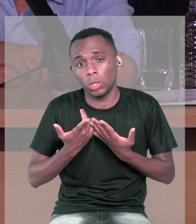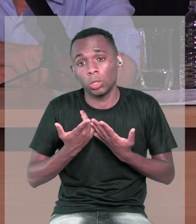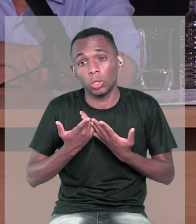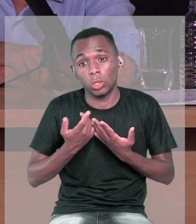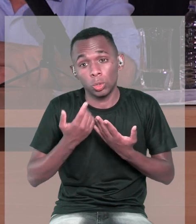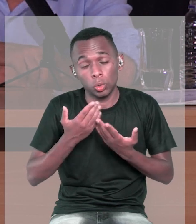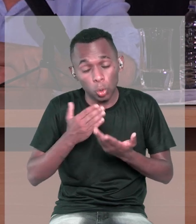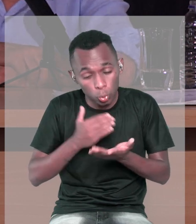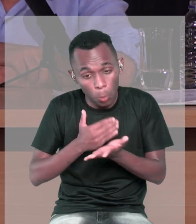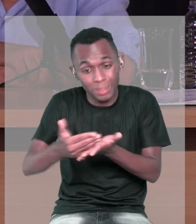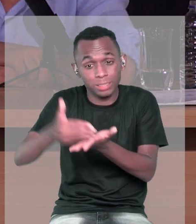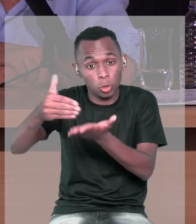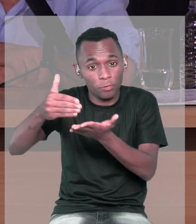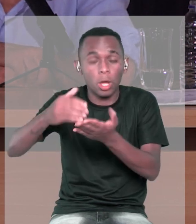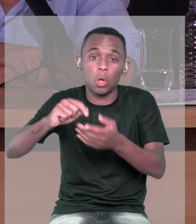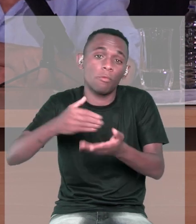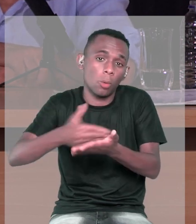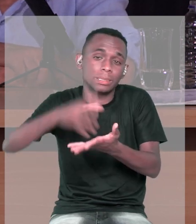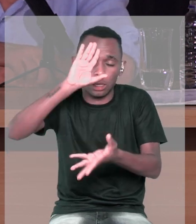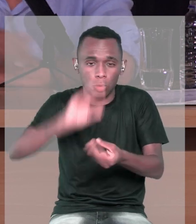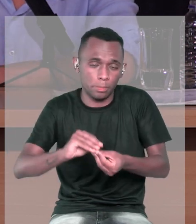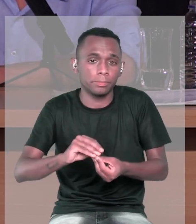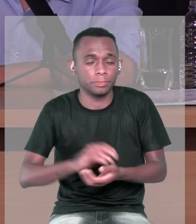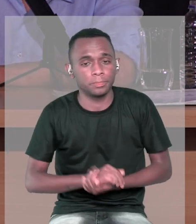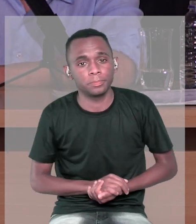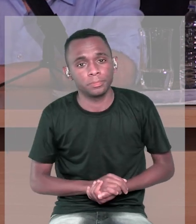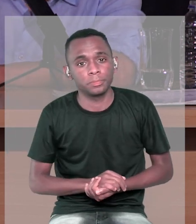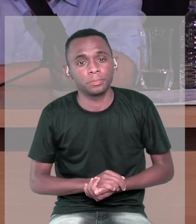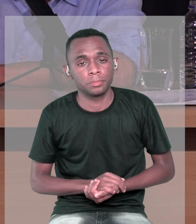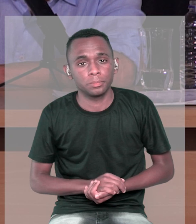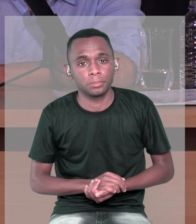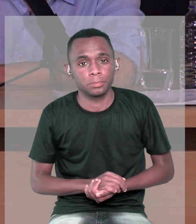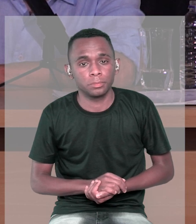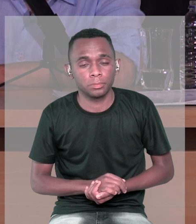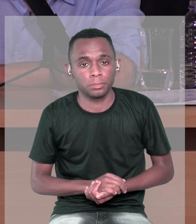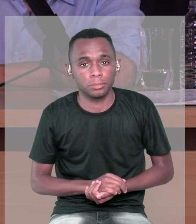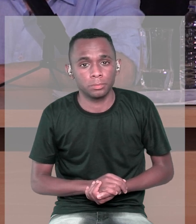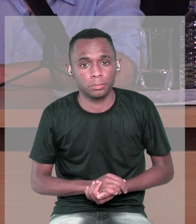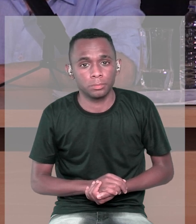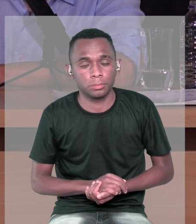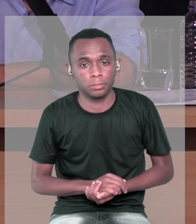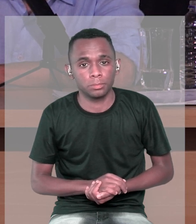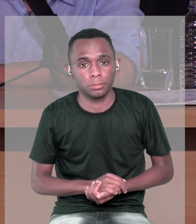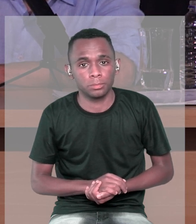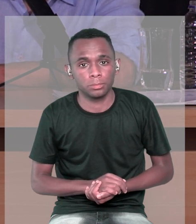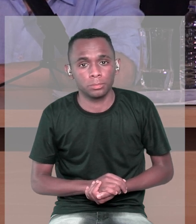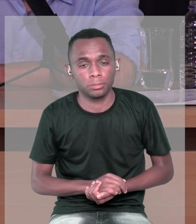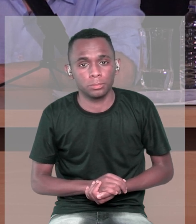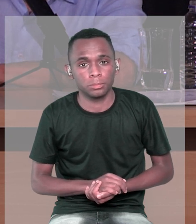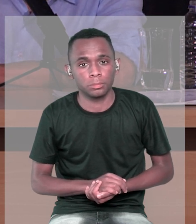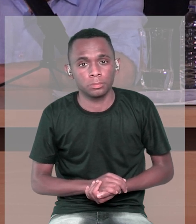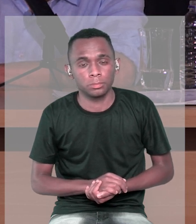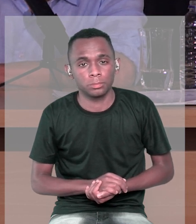está chegando no final. Eu vou fazer, então, a conclusão. Voilà. Donc, mon idée, c'est que